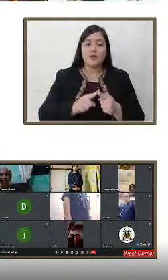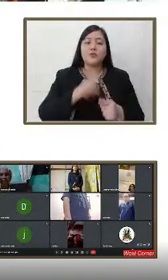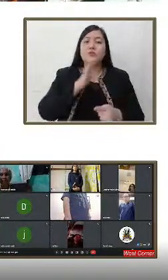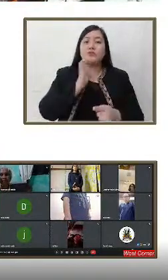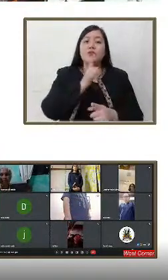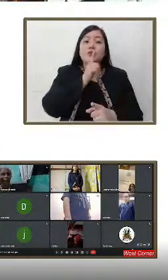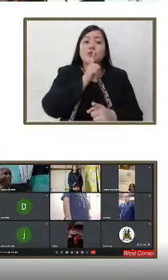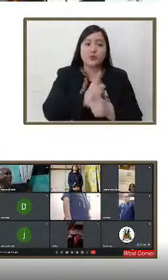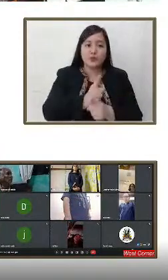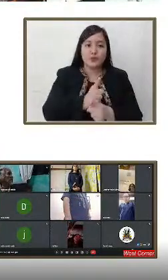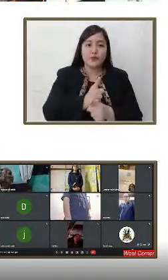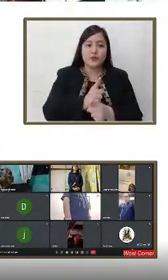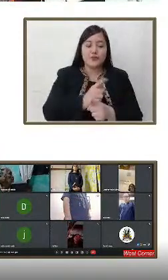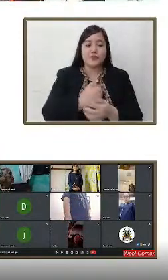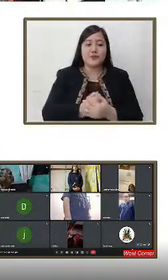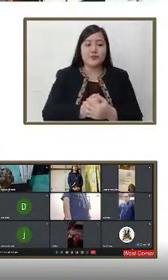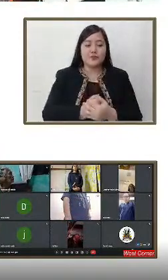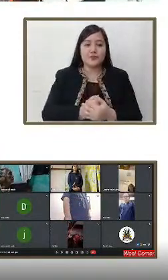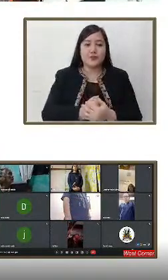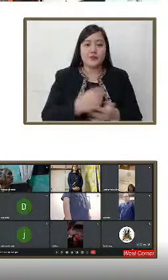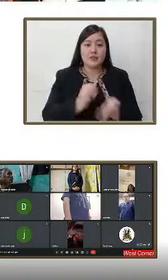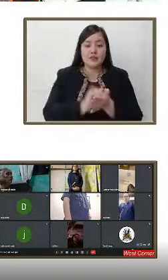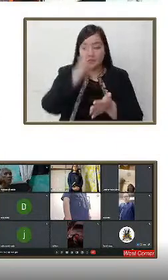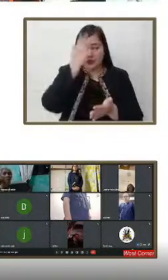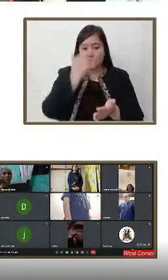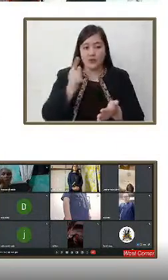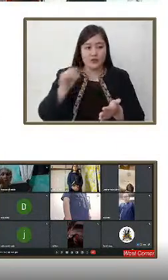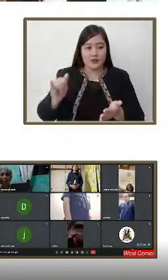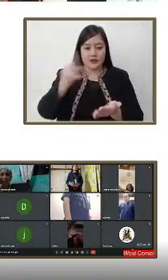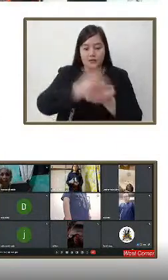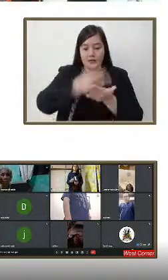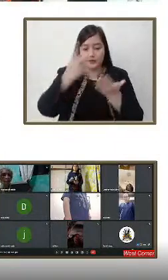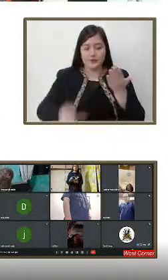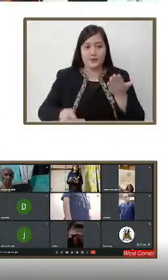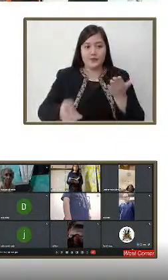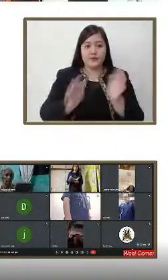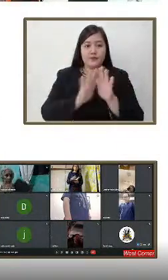nawawala. Proverbs chapter 4, verse 5.